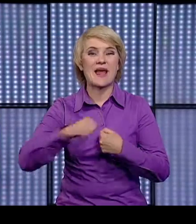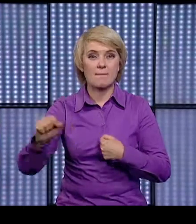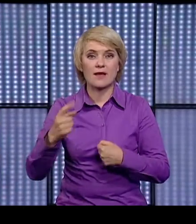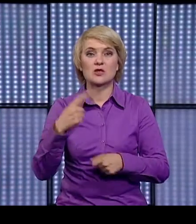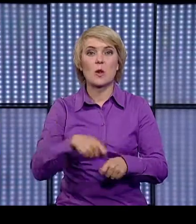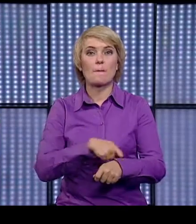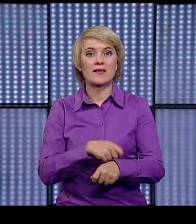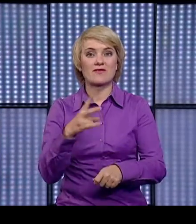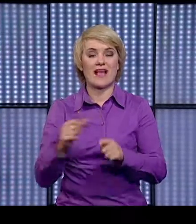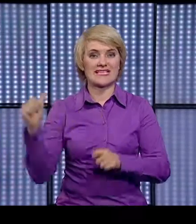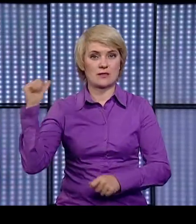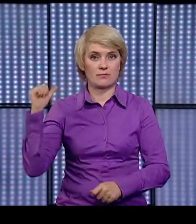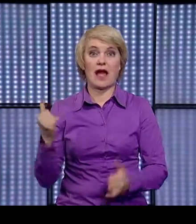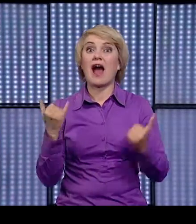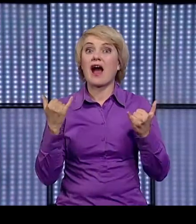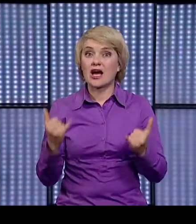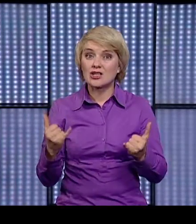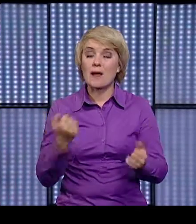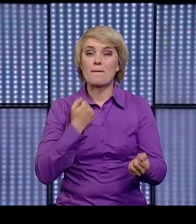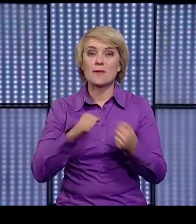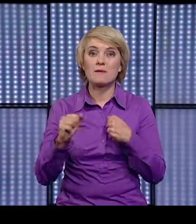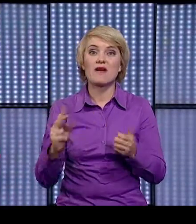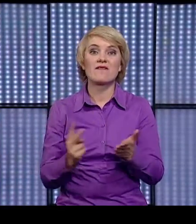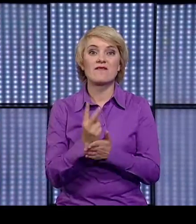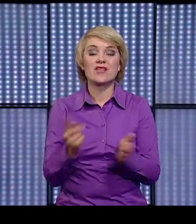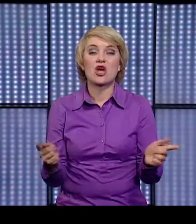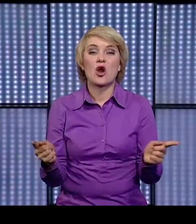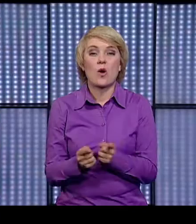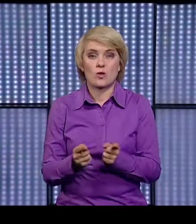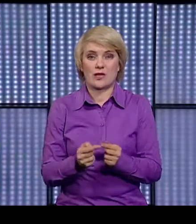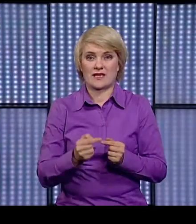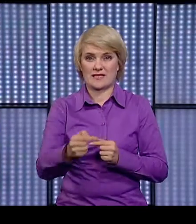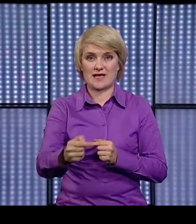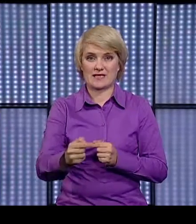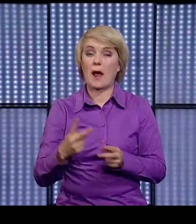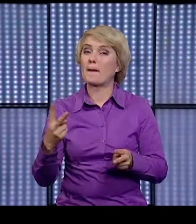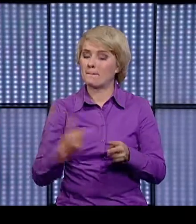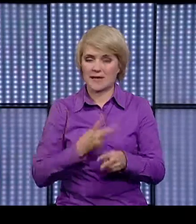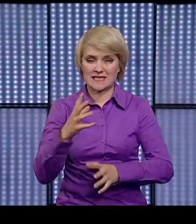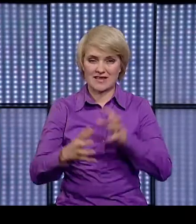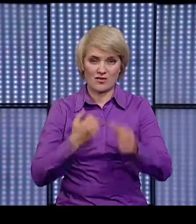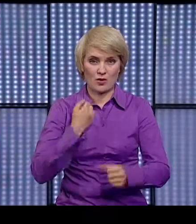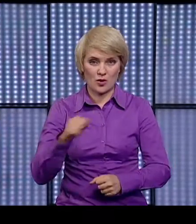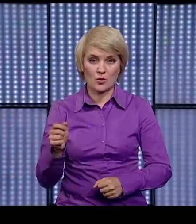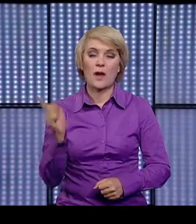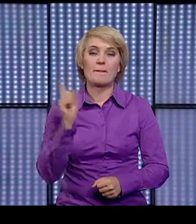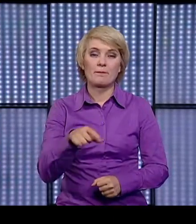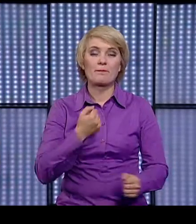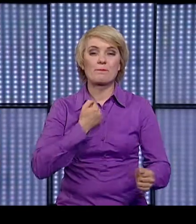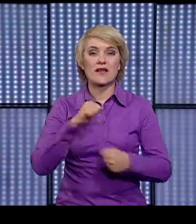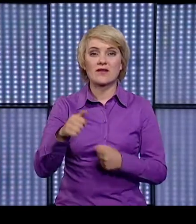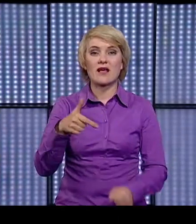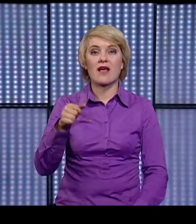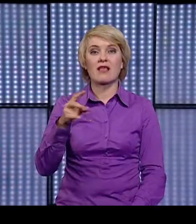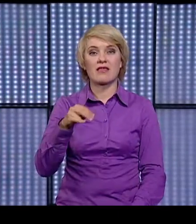же українцеві не знайшлося рівних на удвічі коротшій дистанції. Цього разу обійшлося без світового рекорду, проте перевага Геннадія над